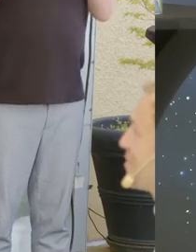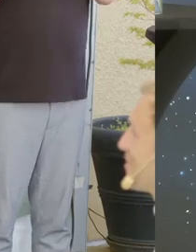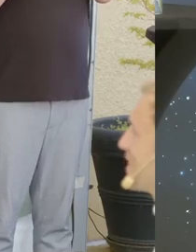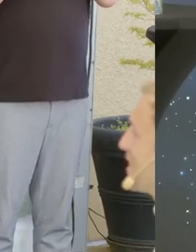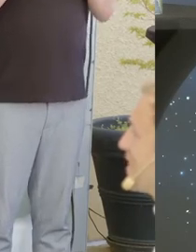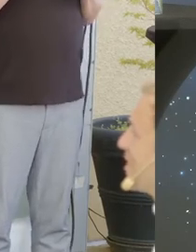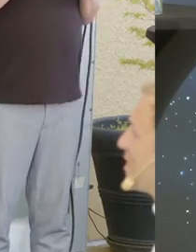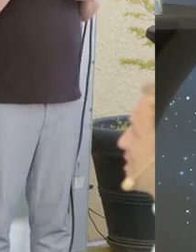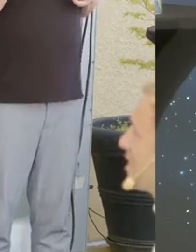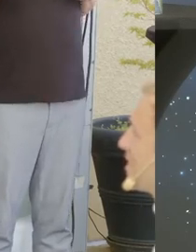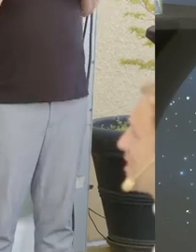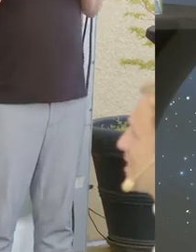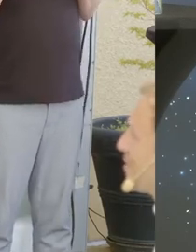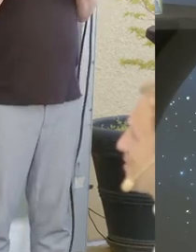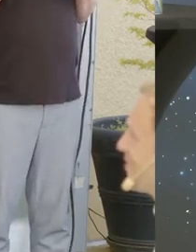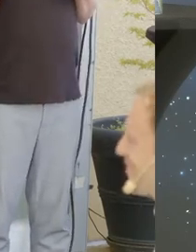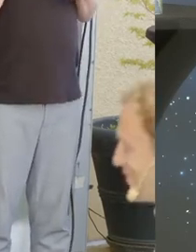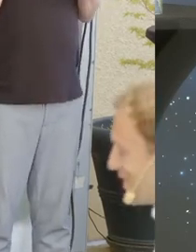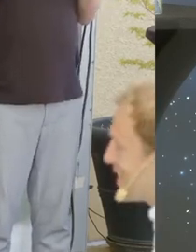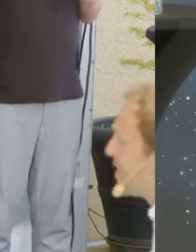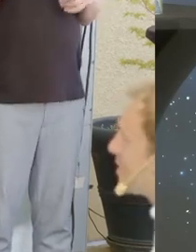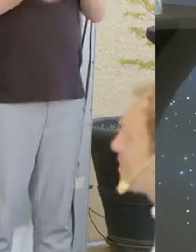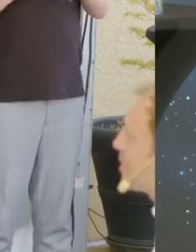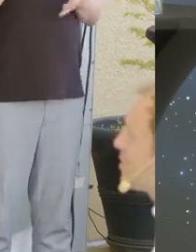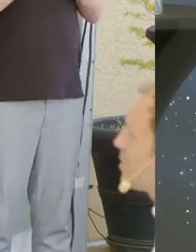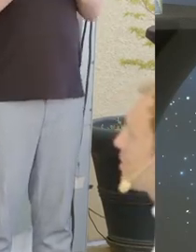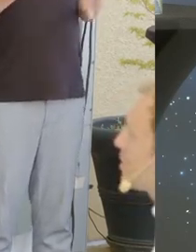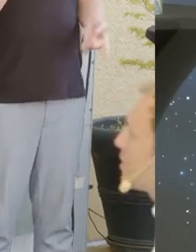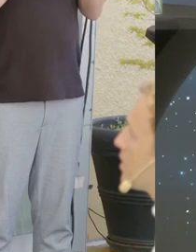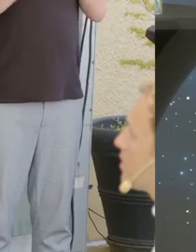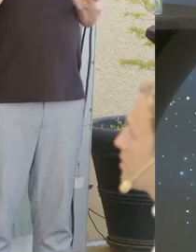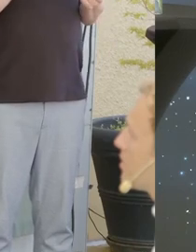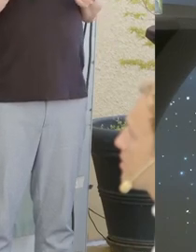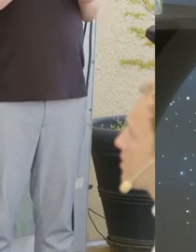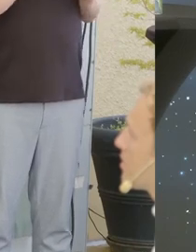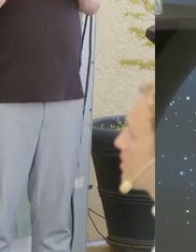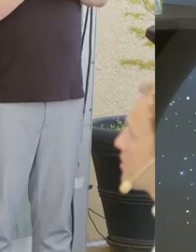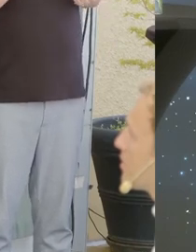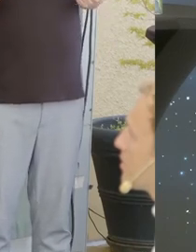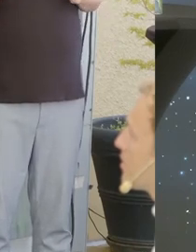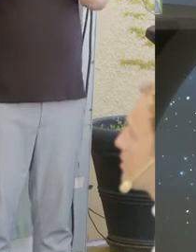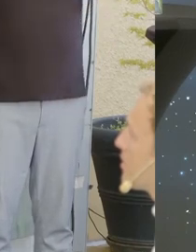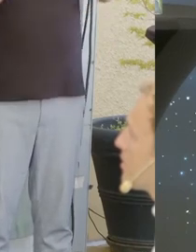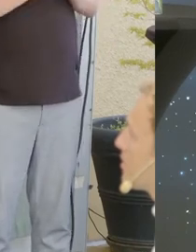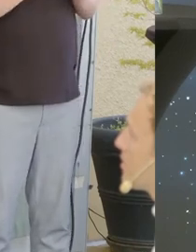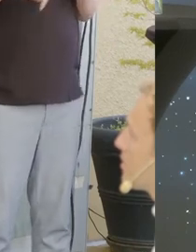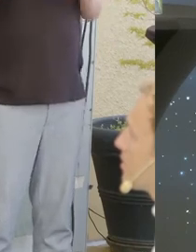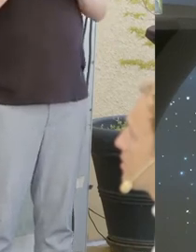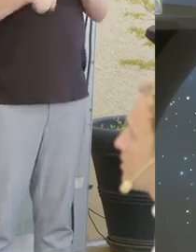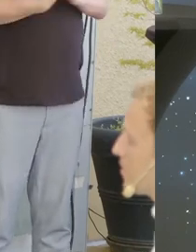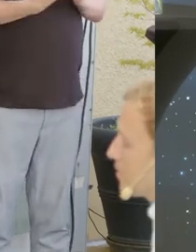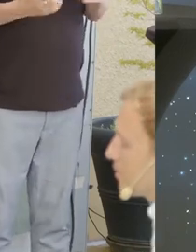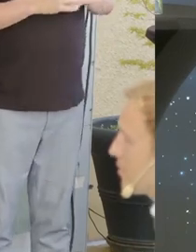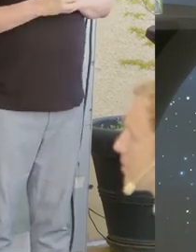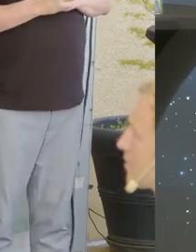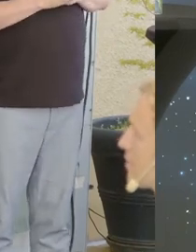timme. Så att ni får hänga med här. Men först, vi är ett helt gäng kompetenta personer som ska stå här på scen